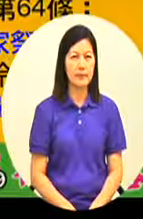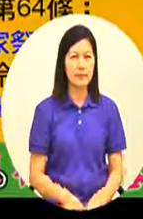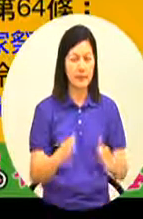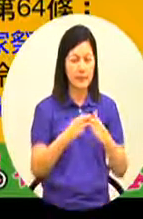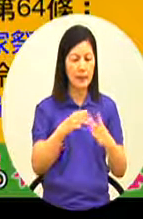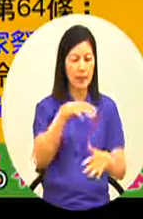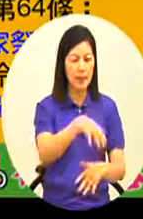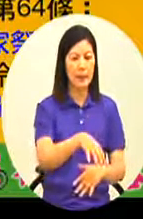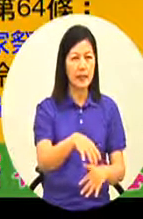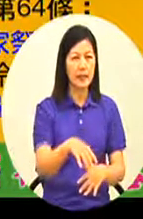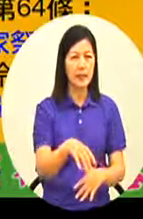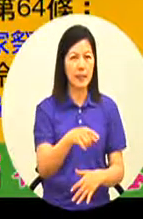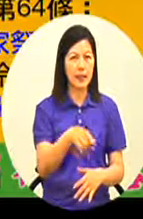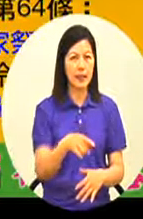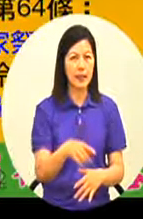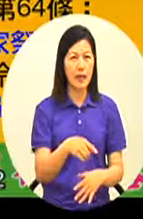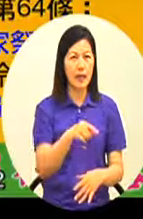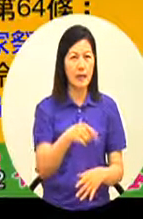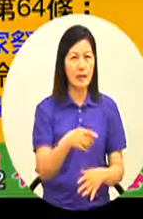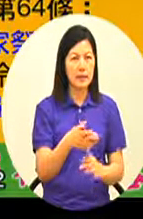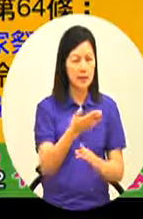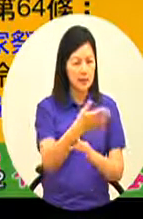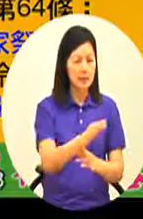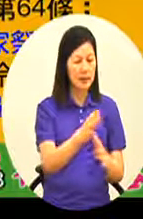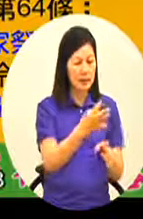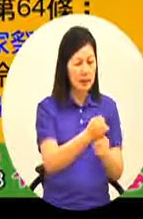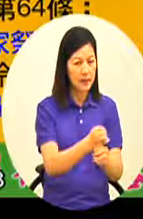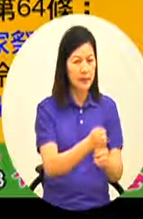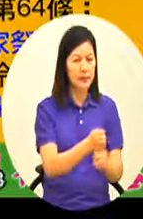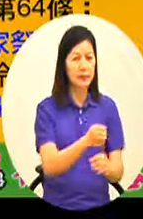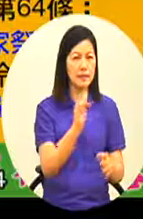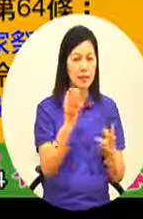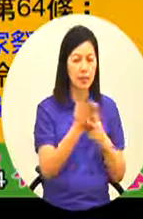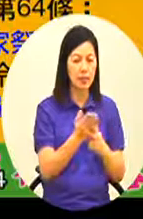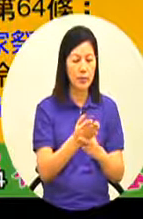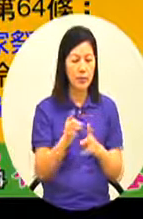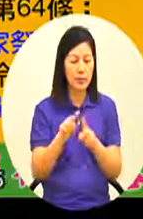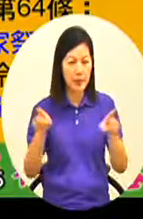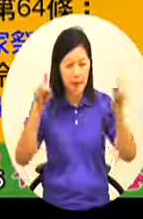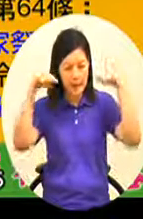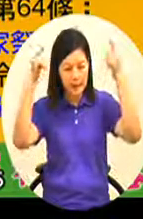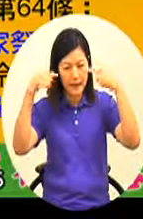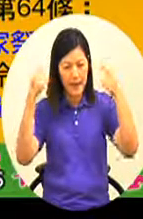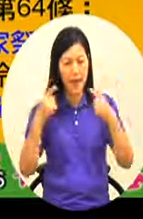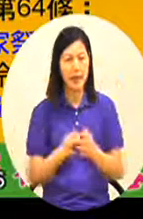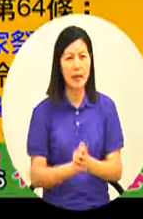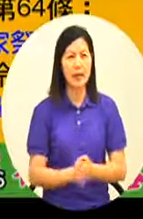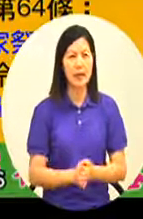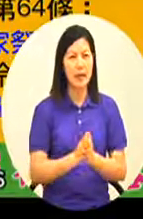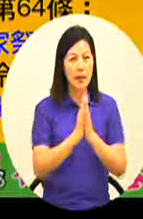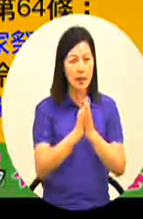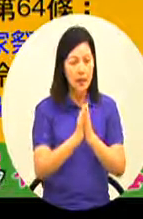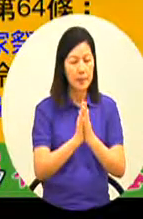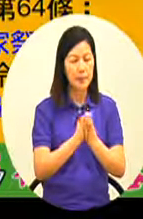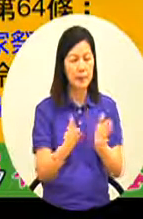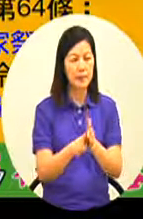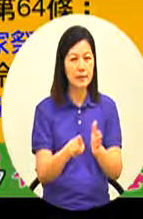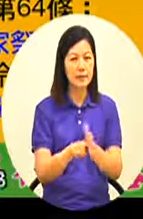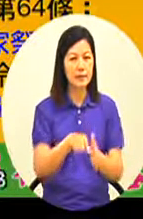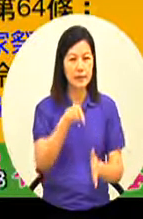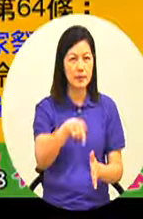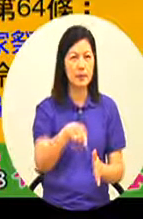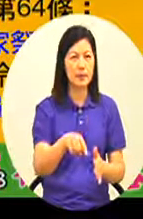啦，伊个忌日啊，还是讲咱平时，人在祭开的时阵拜拜的时阵，就叫